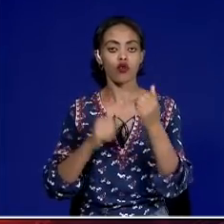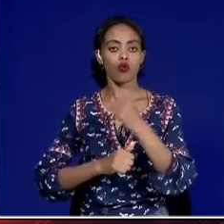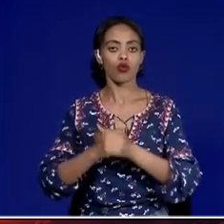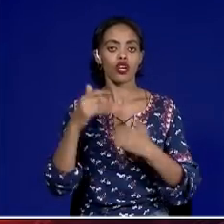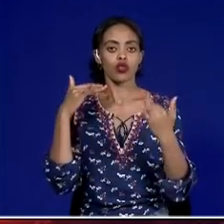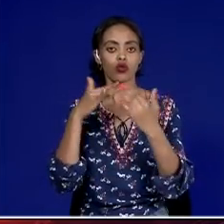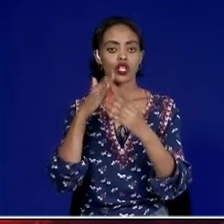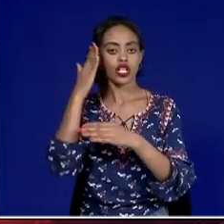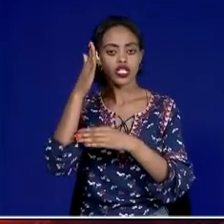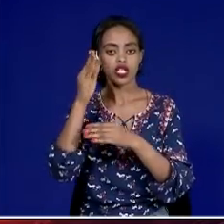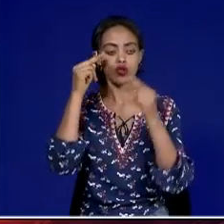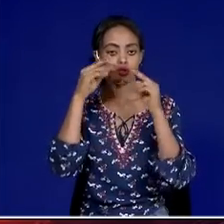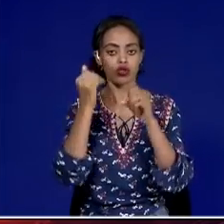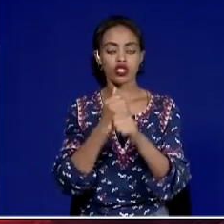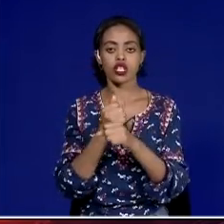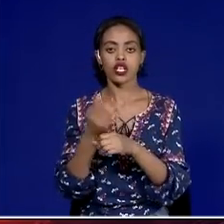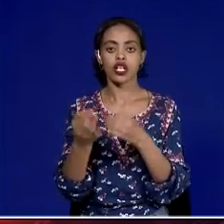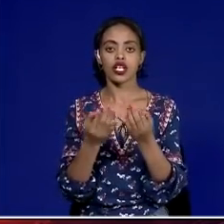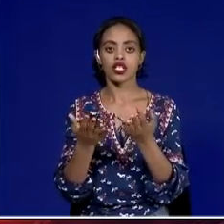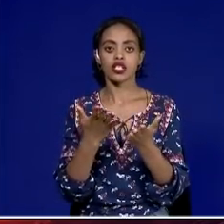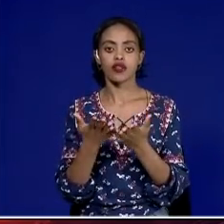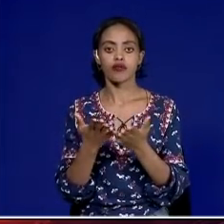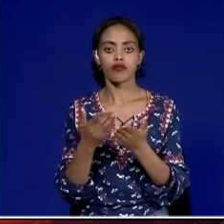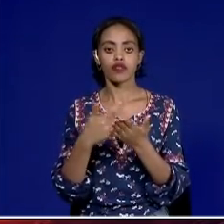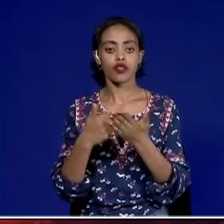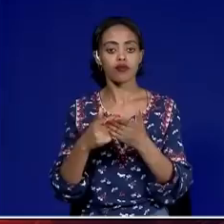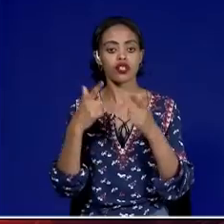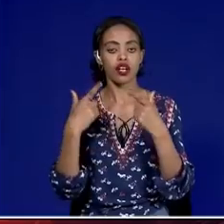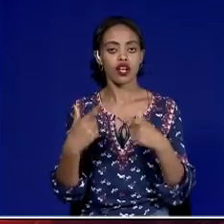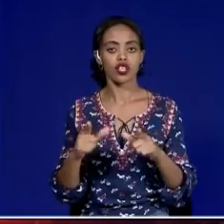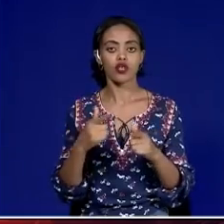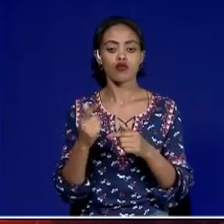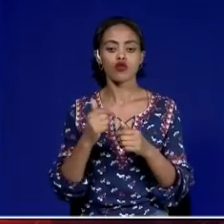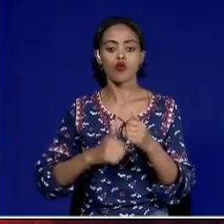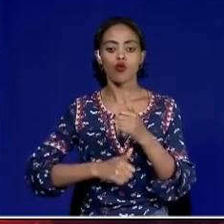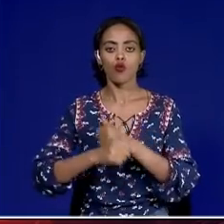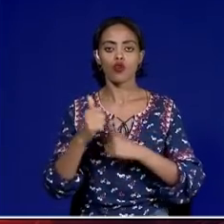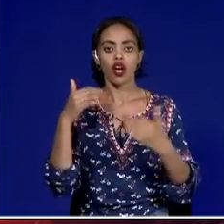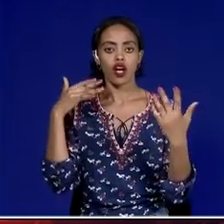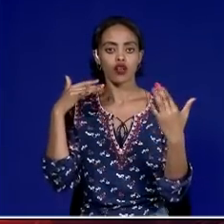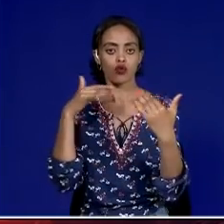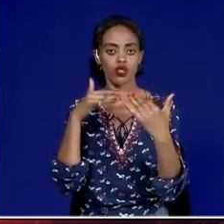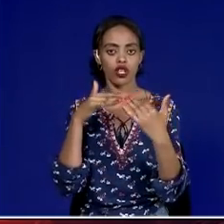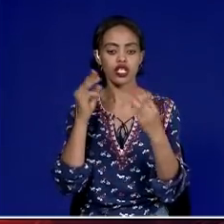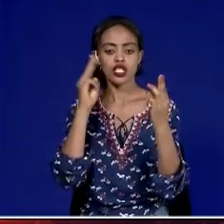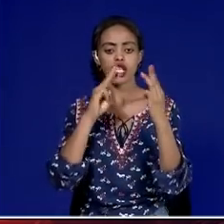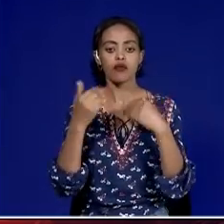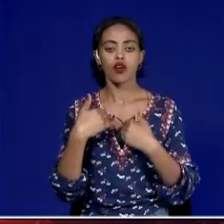وخسار حقام دخانو بزاقات أمي زي فقالي سيدا اللي بزاقات أمي زون قدات كوينا تساقم اللو